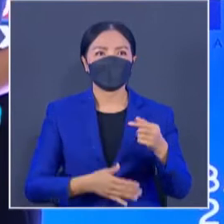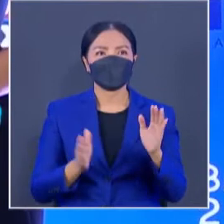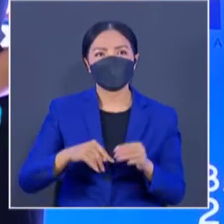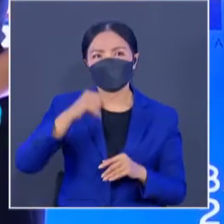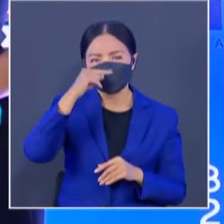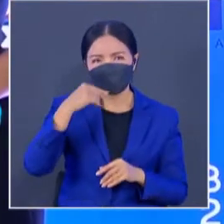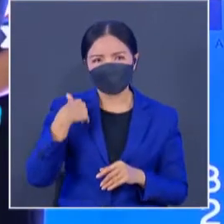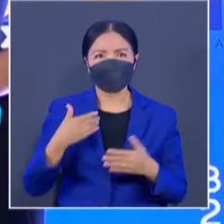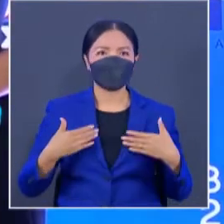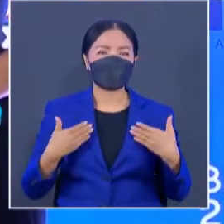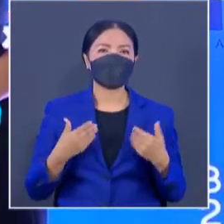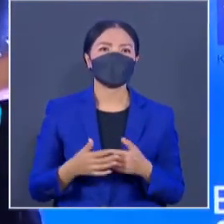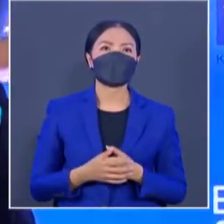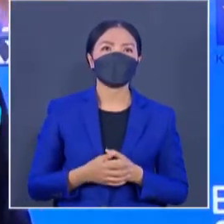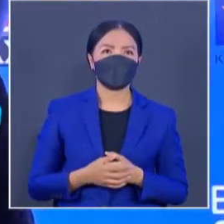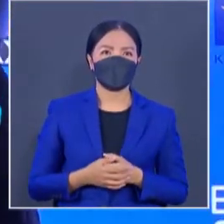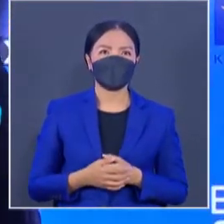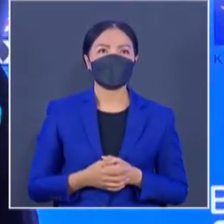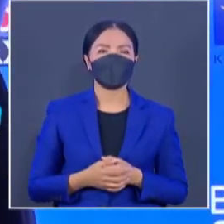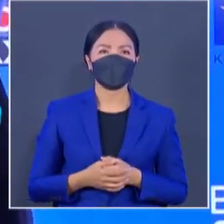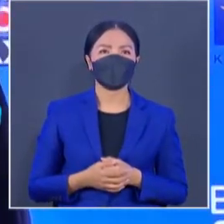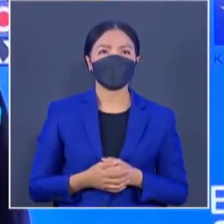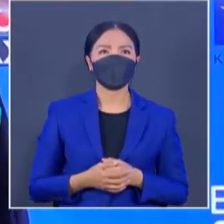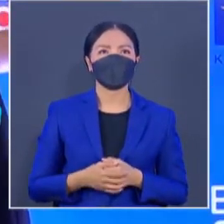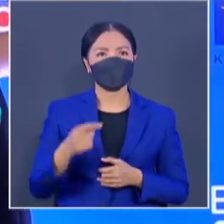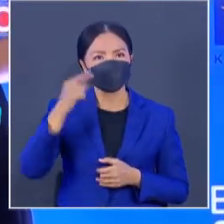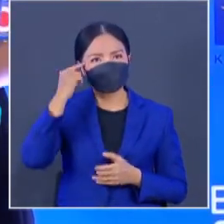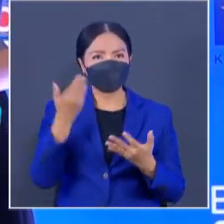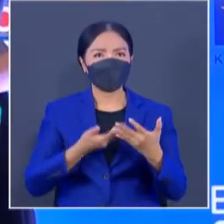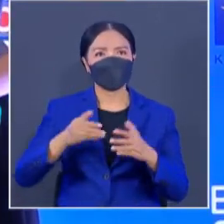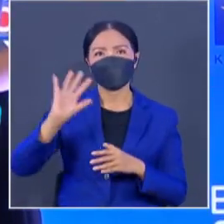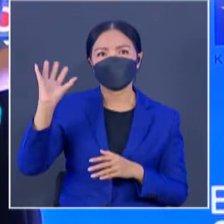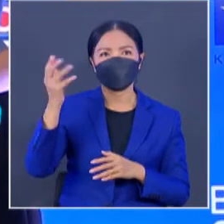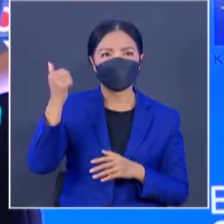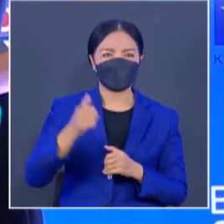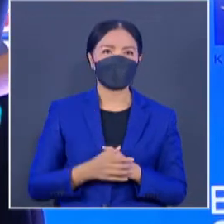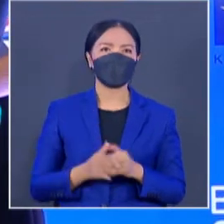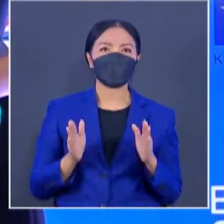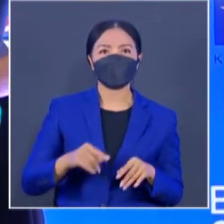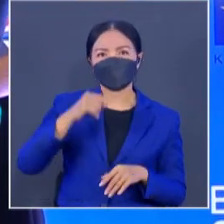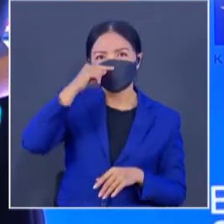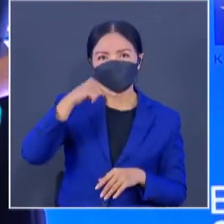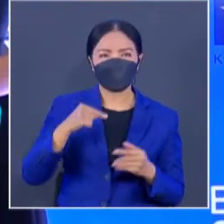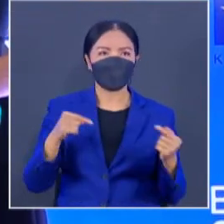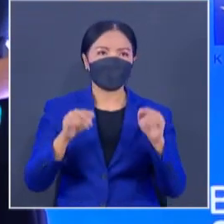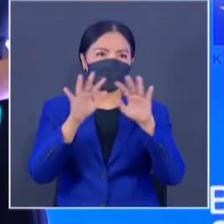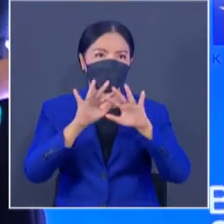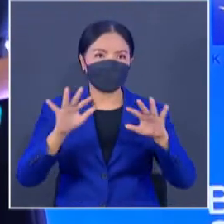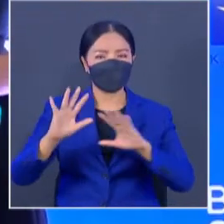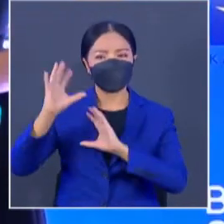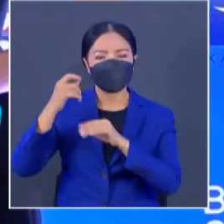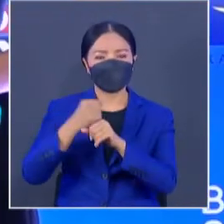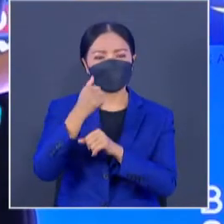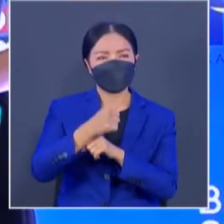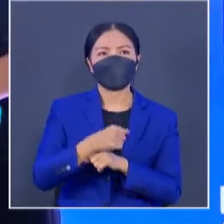ไทยของเราด้วยก็ยินดีมากๆเลยค่ะเราคิดว่ามันจะต้องไประดับโลกได้แน่นอนค่ะเพราะฝีมือคนไทยฝีมืออาเซียนของเราเนี่ยไม่แ